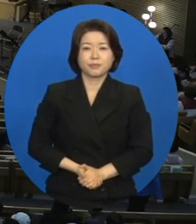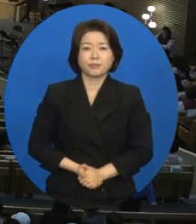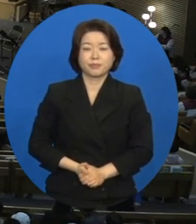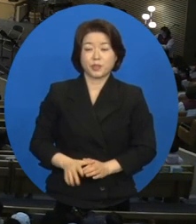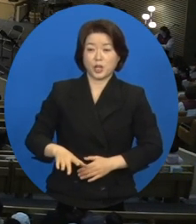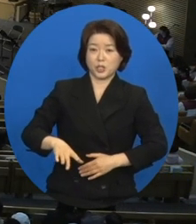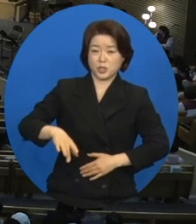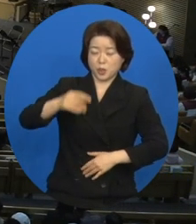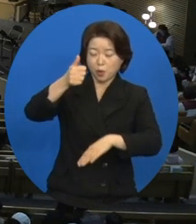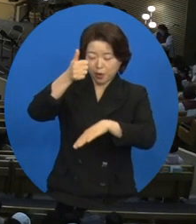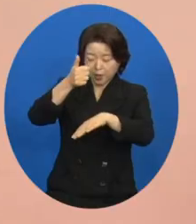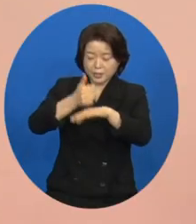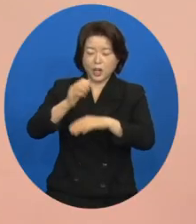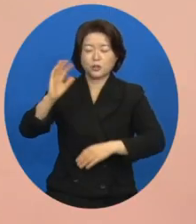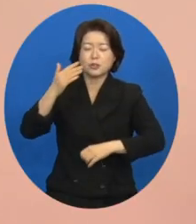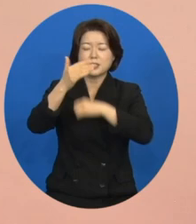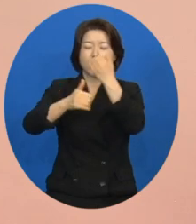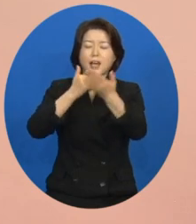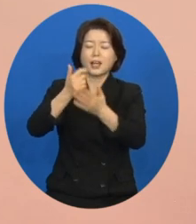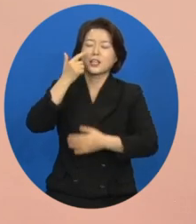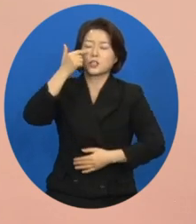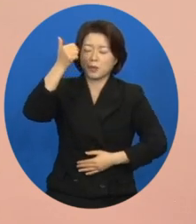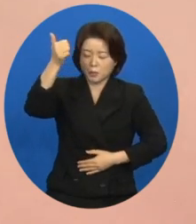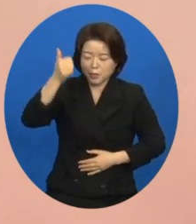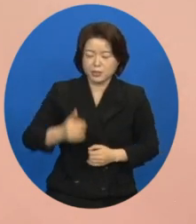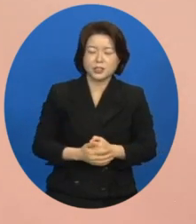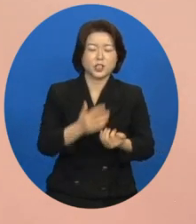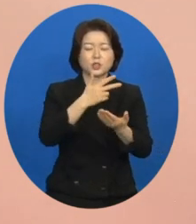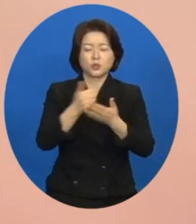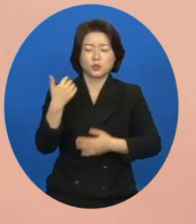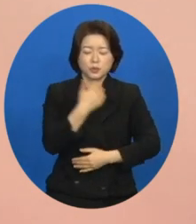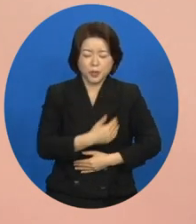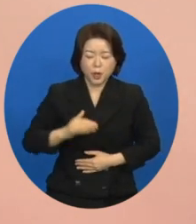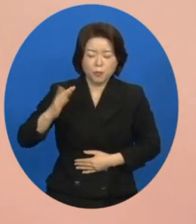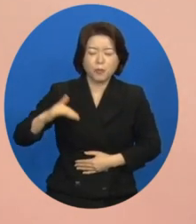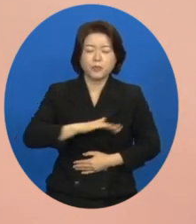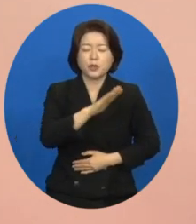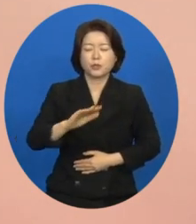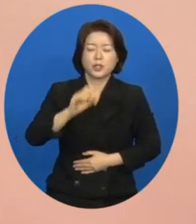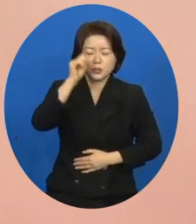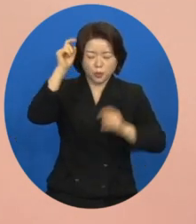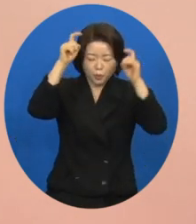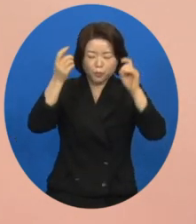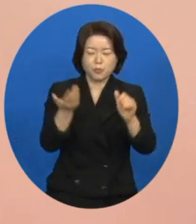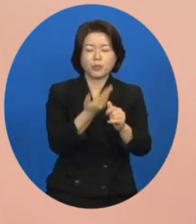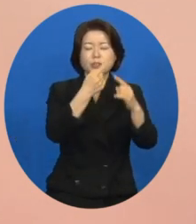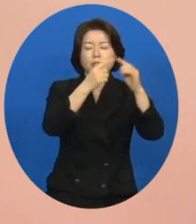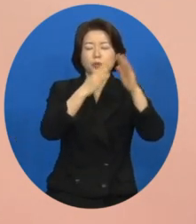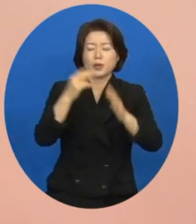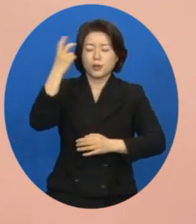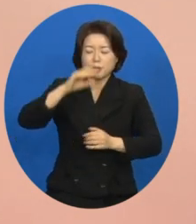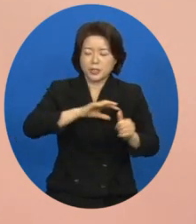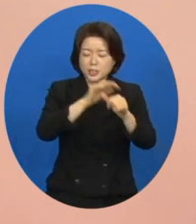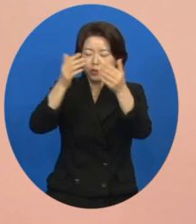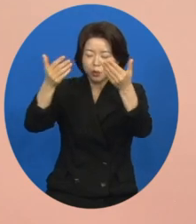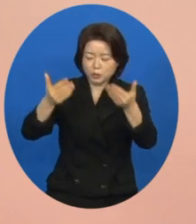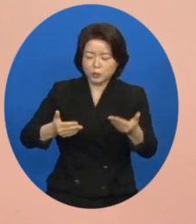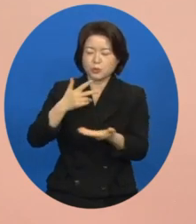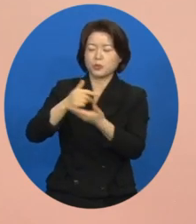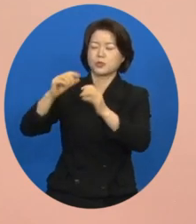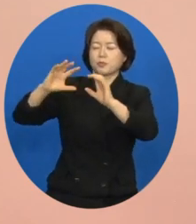처음과 나중 되시는 하나님 아버지, 주님의 몸된 선한 목자 교회를 지켜주시고 주님의 나라를